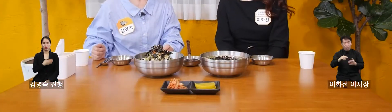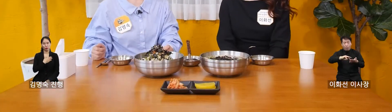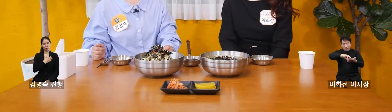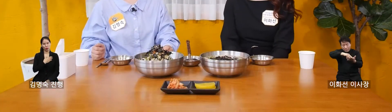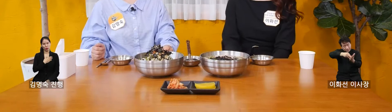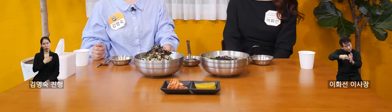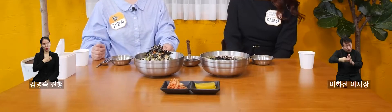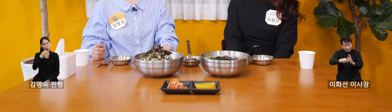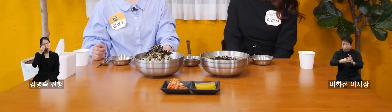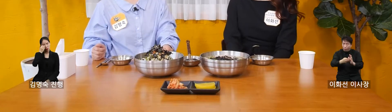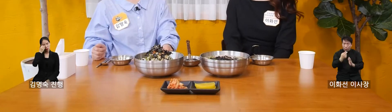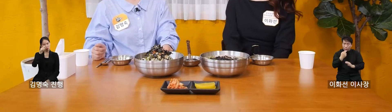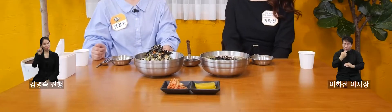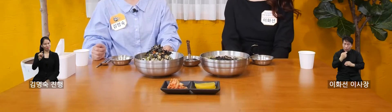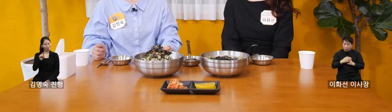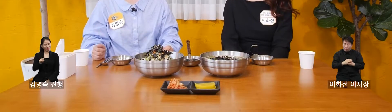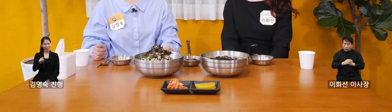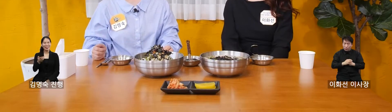조금